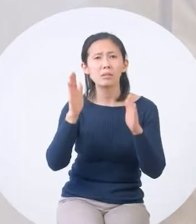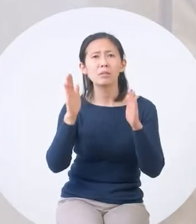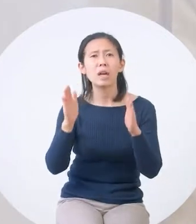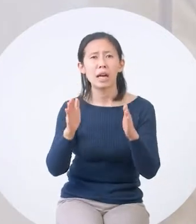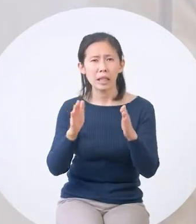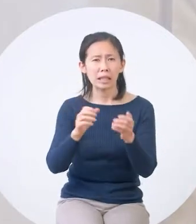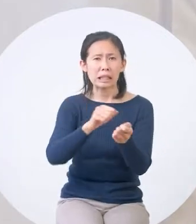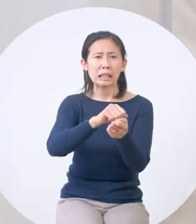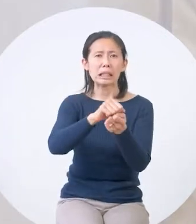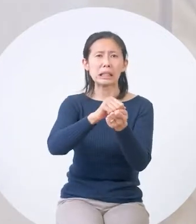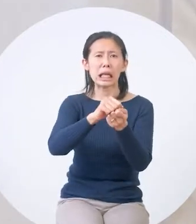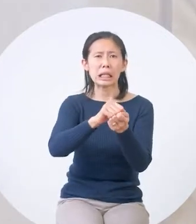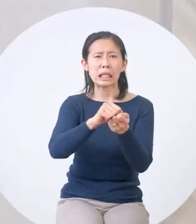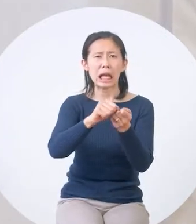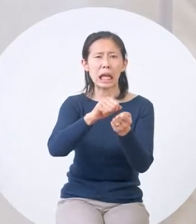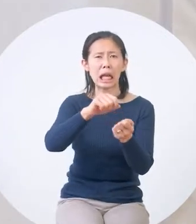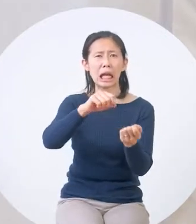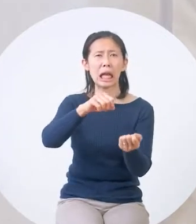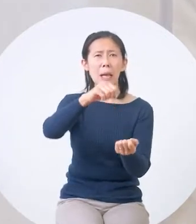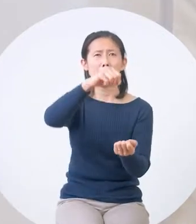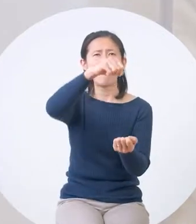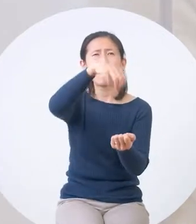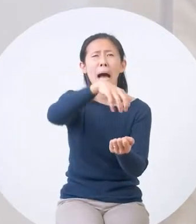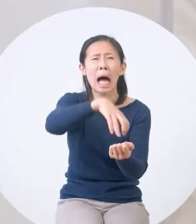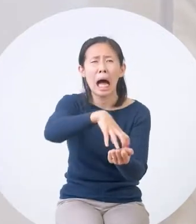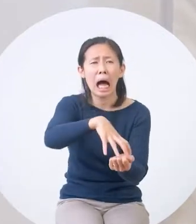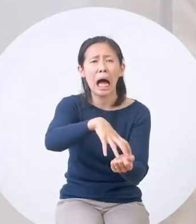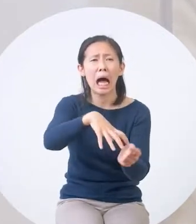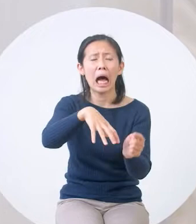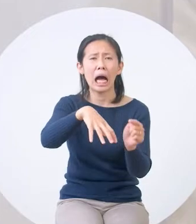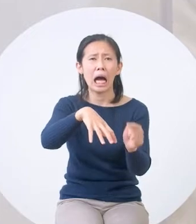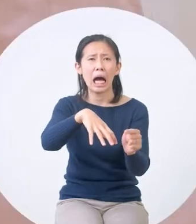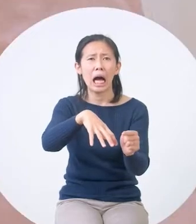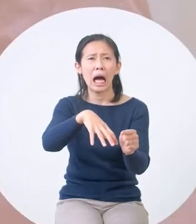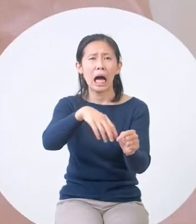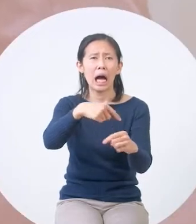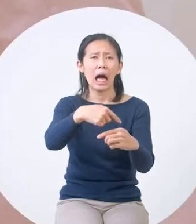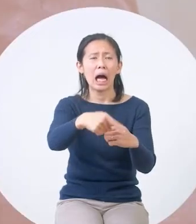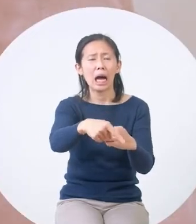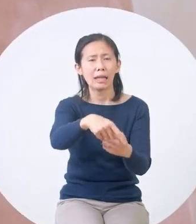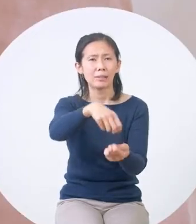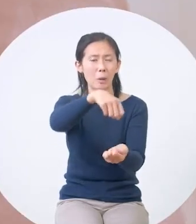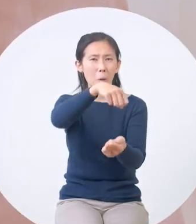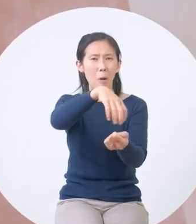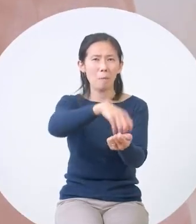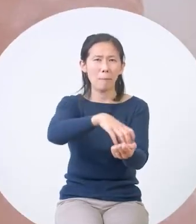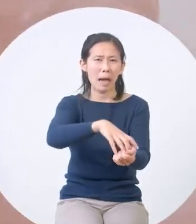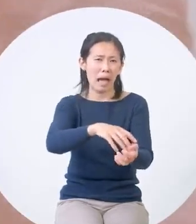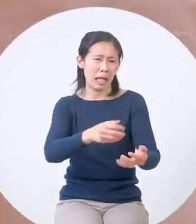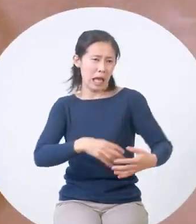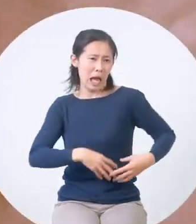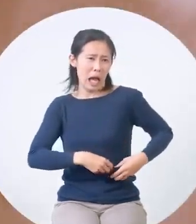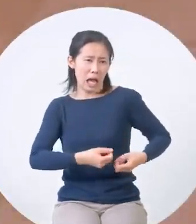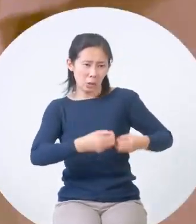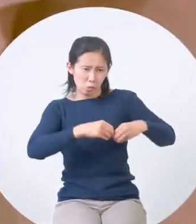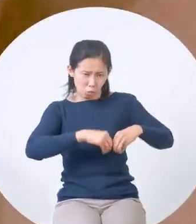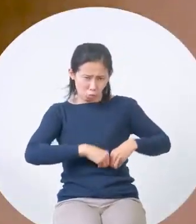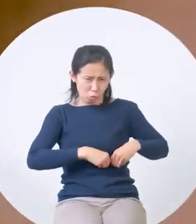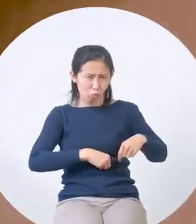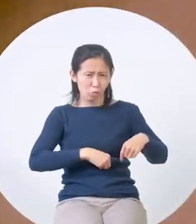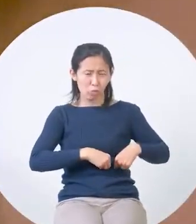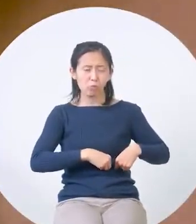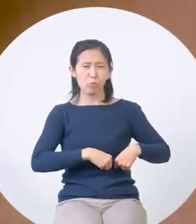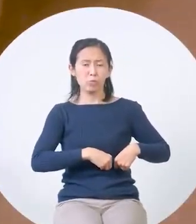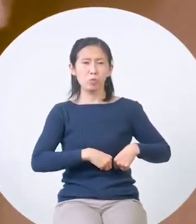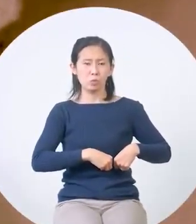石鹸に触って、で石鹸のセンサーが反応して洋服に泡がついてしま